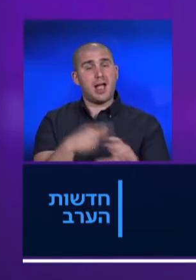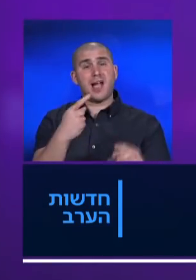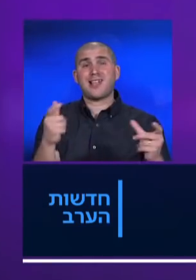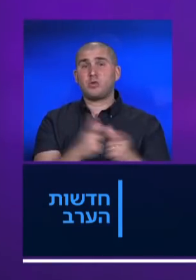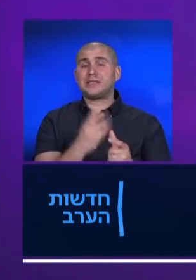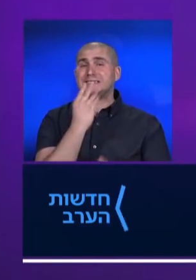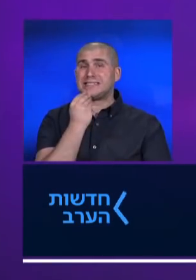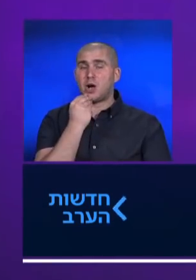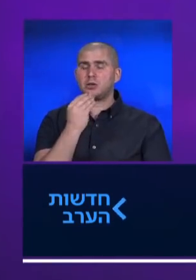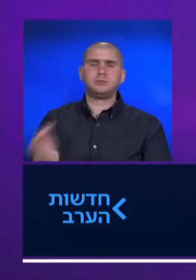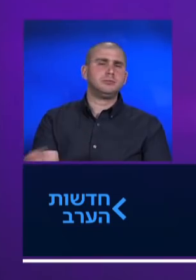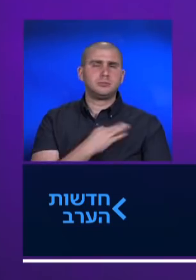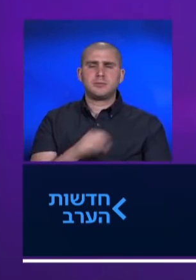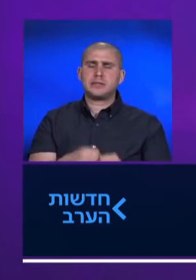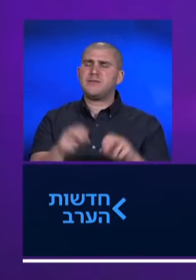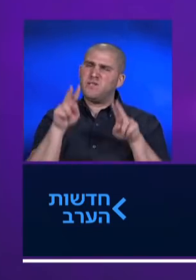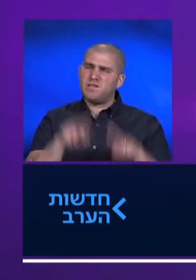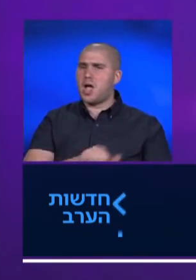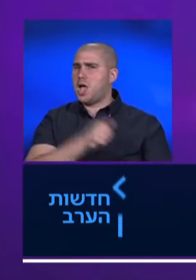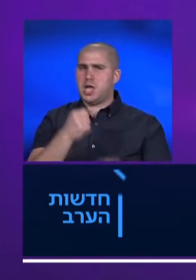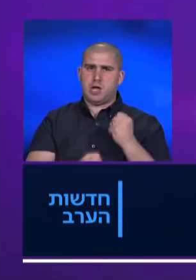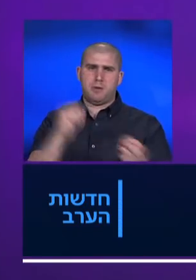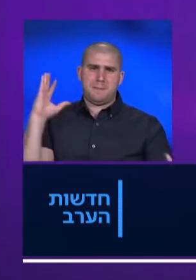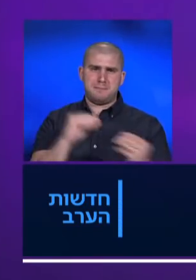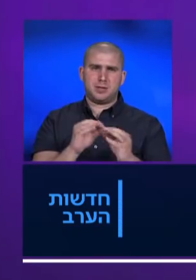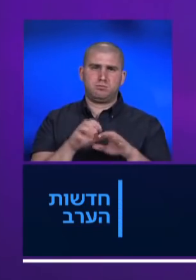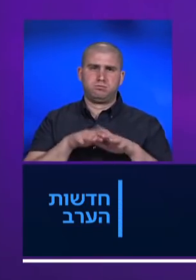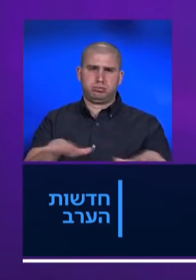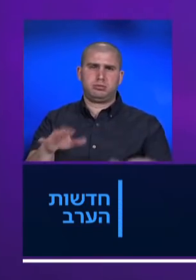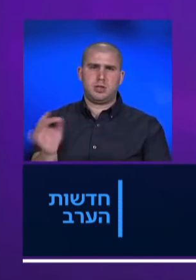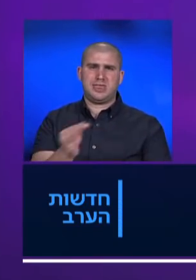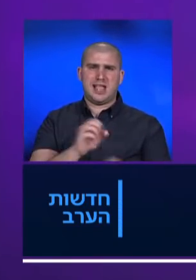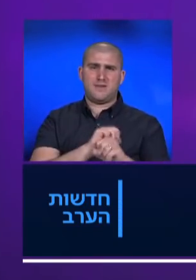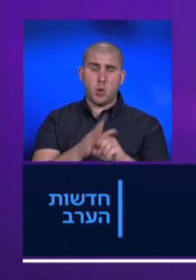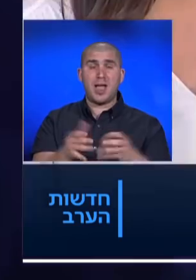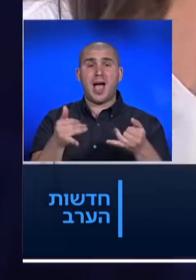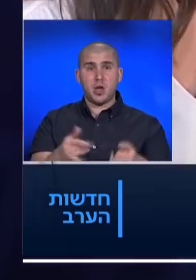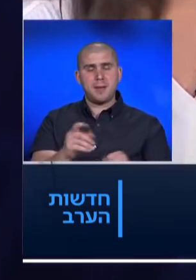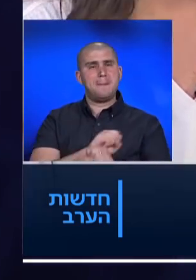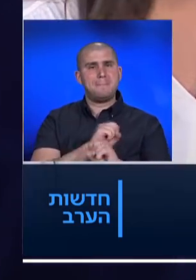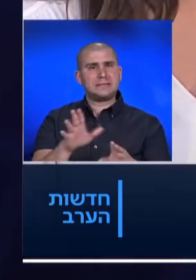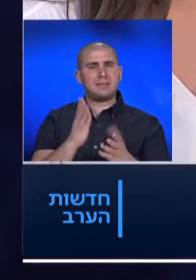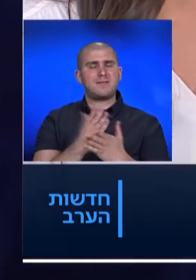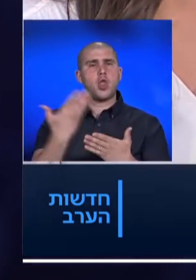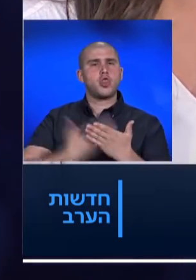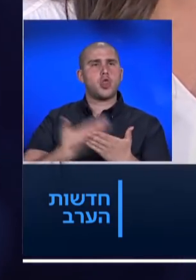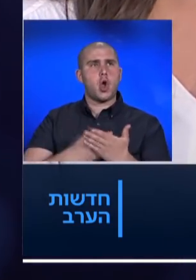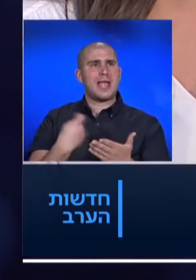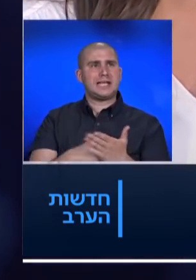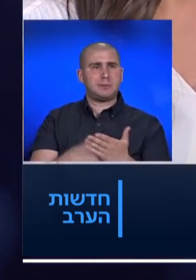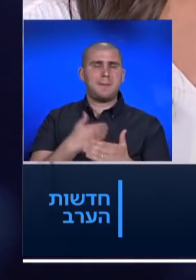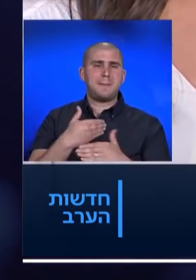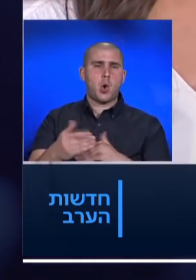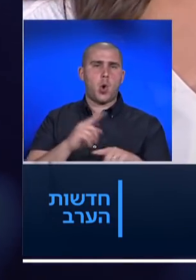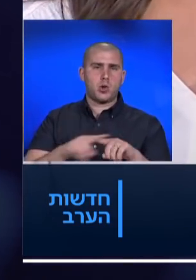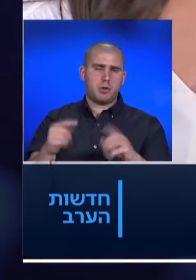את הנזק הקשה ביותר מאז פרוץ נגיף הקורונה. היום היא מפרסמת את הדוחות הכספיים שלה באיחור של חודש על רקע